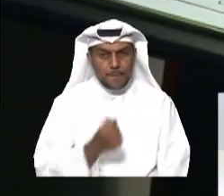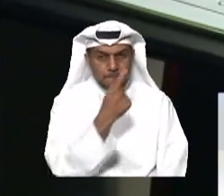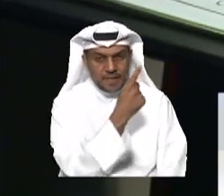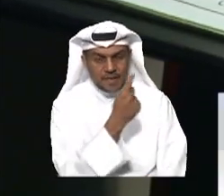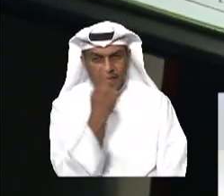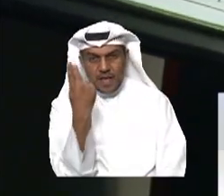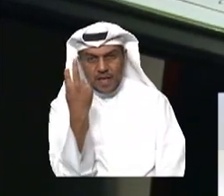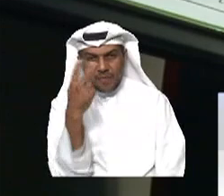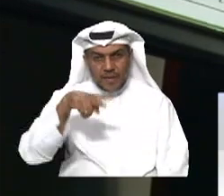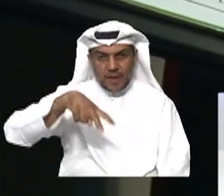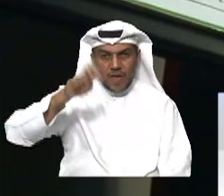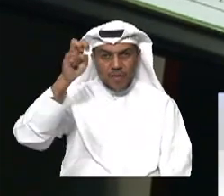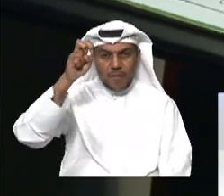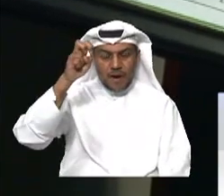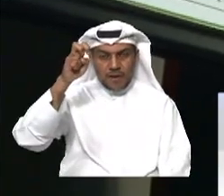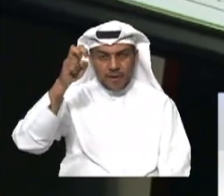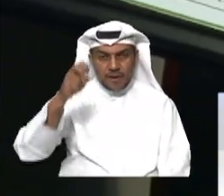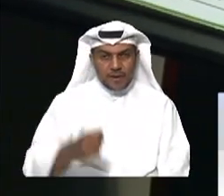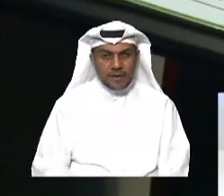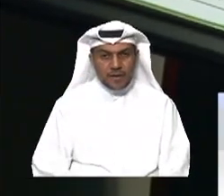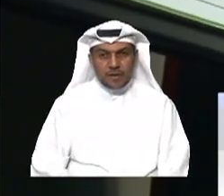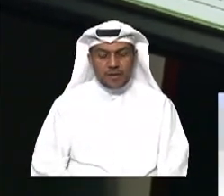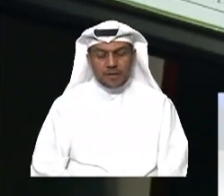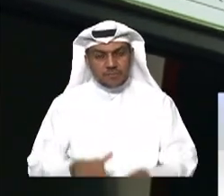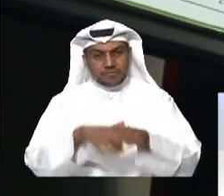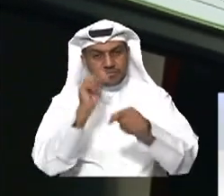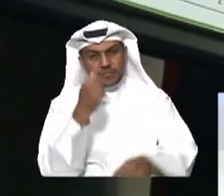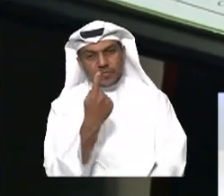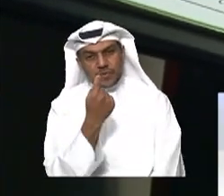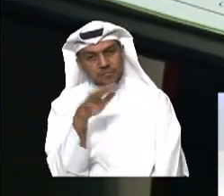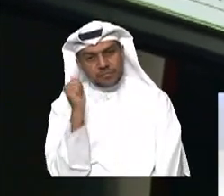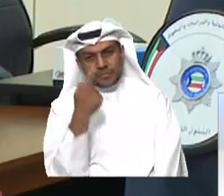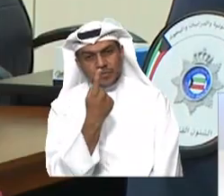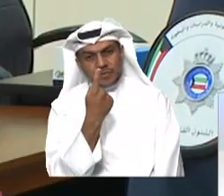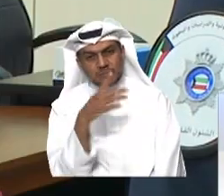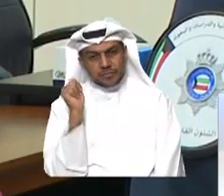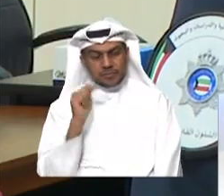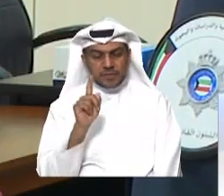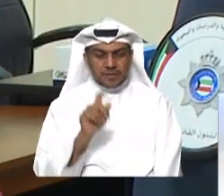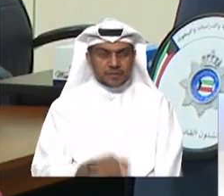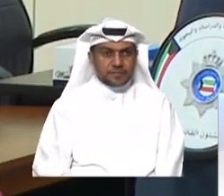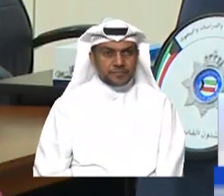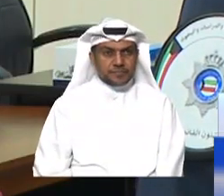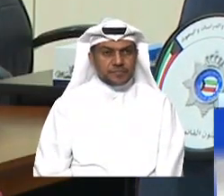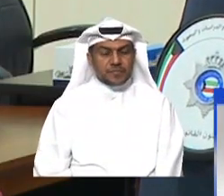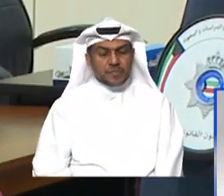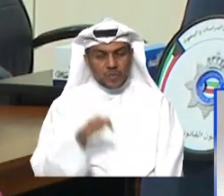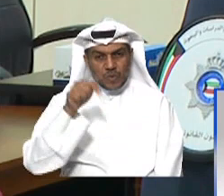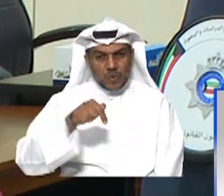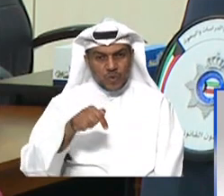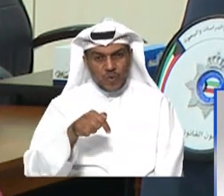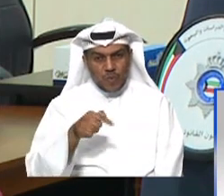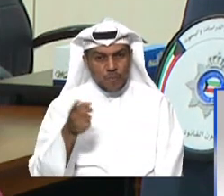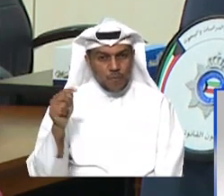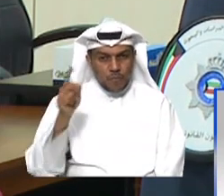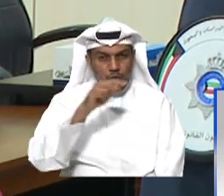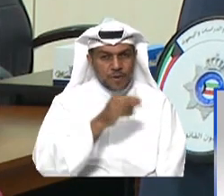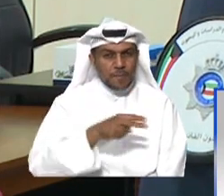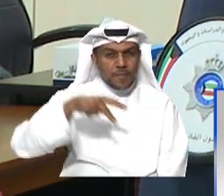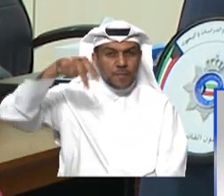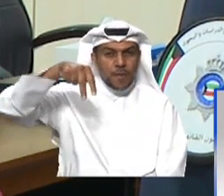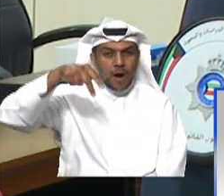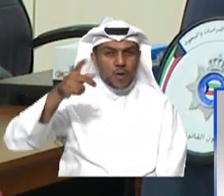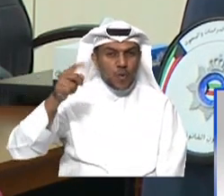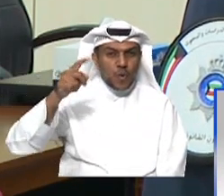182 مرشحا وتنازلي مرشح واحد مع انتهاء العمل لليوم الثامن على التوالي تقدم